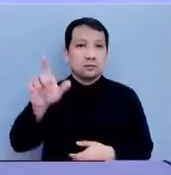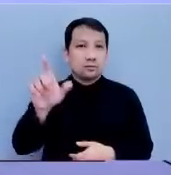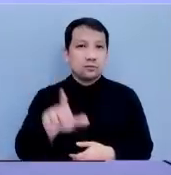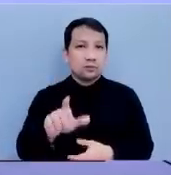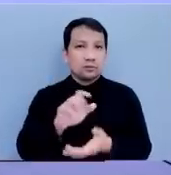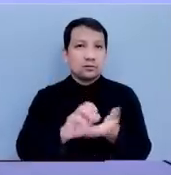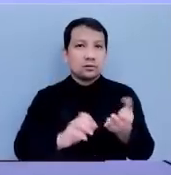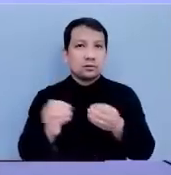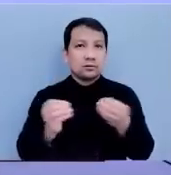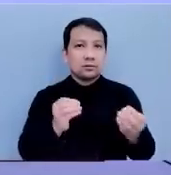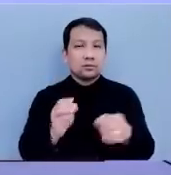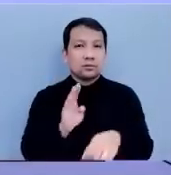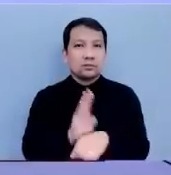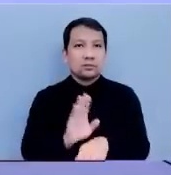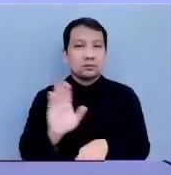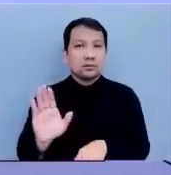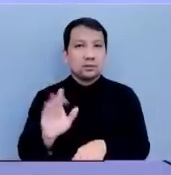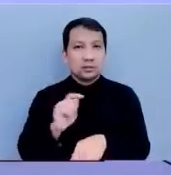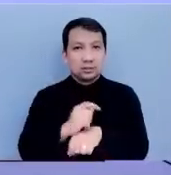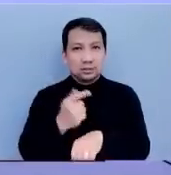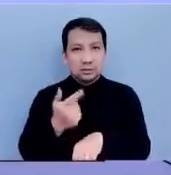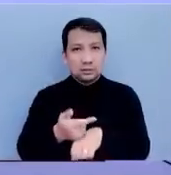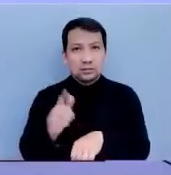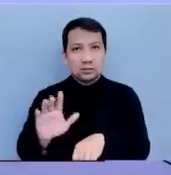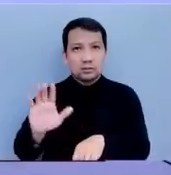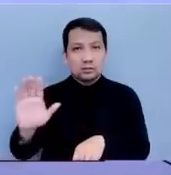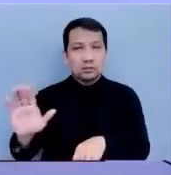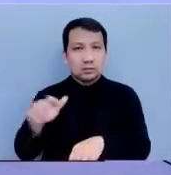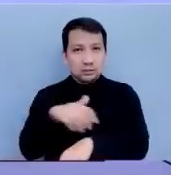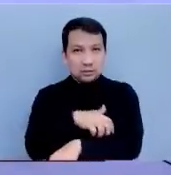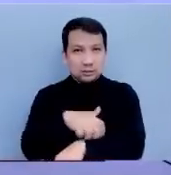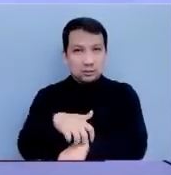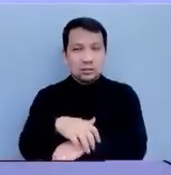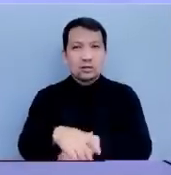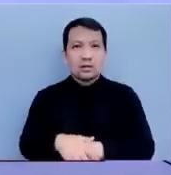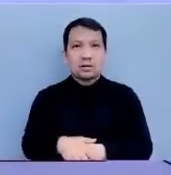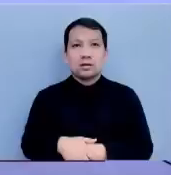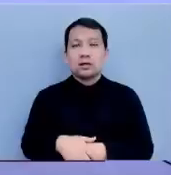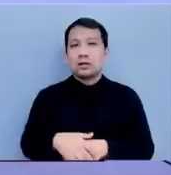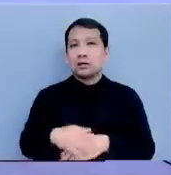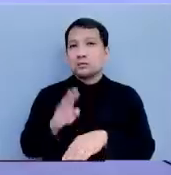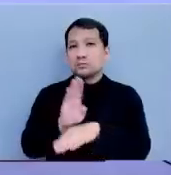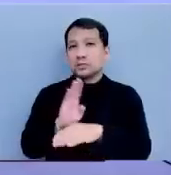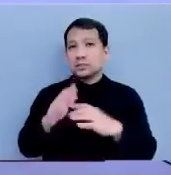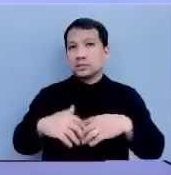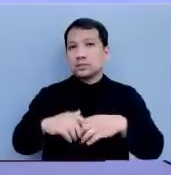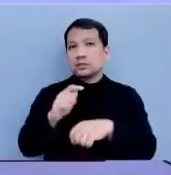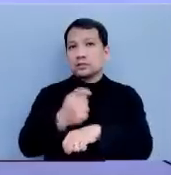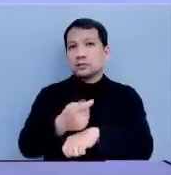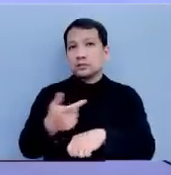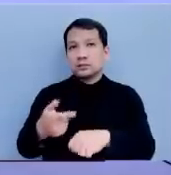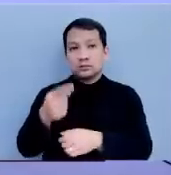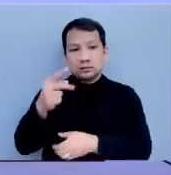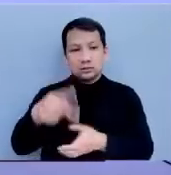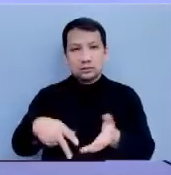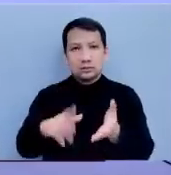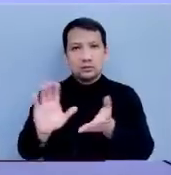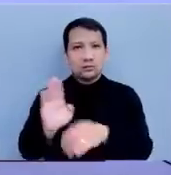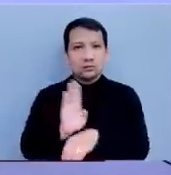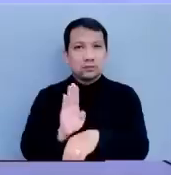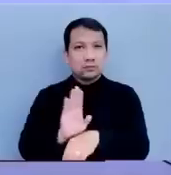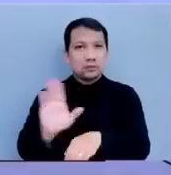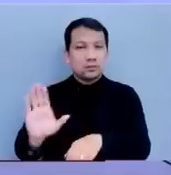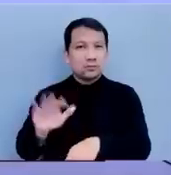operating cost ng negosyo sa Taguig kumpara po sa Makati. Ang business tax naman ng Taguig, wala pa raw kalahati ng business tax na